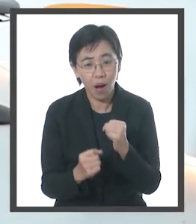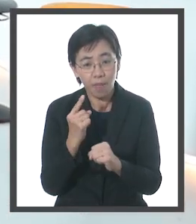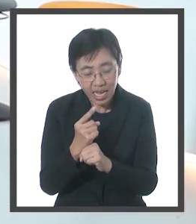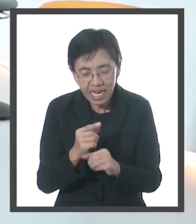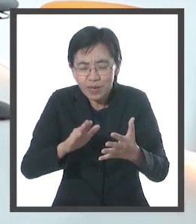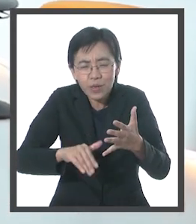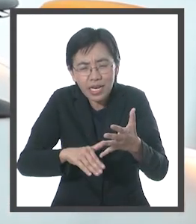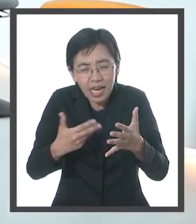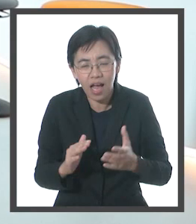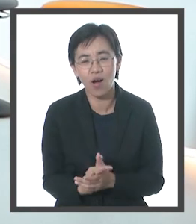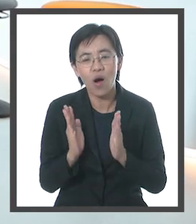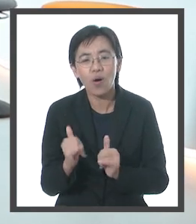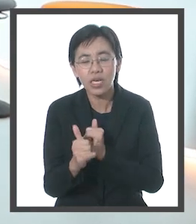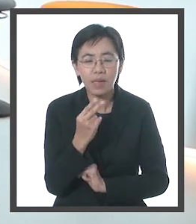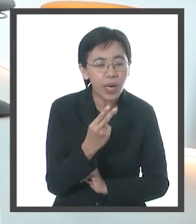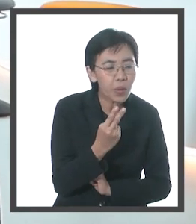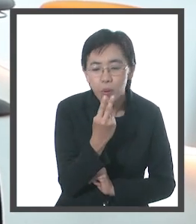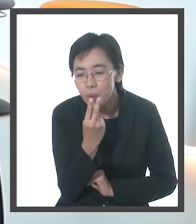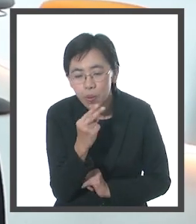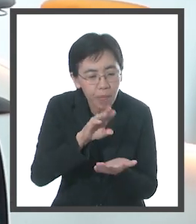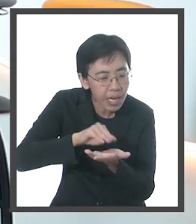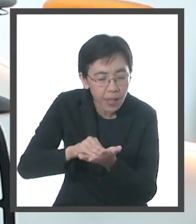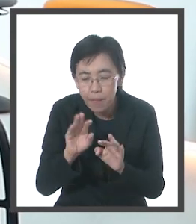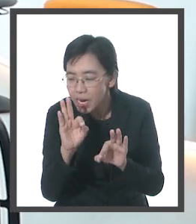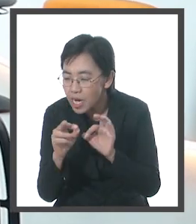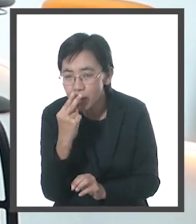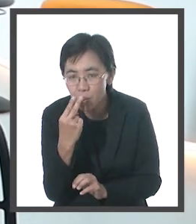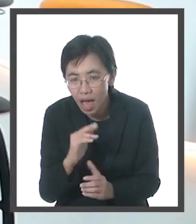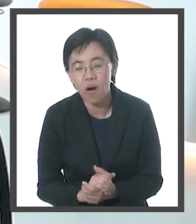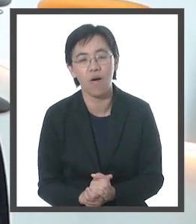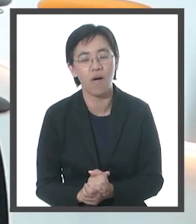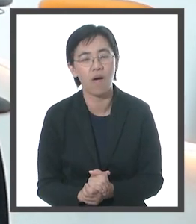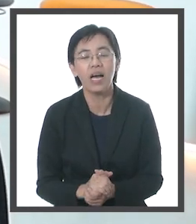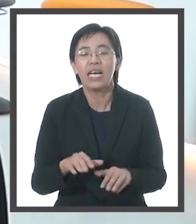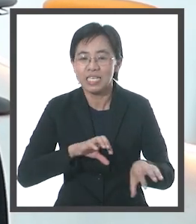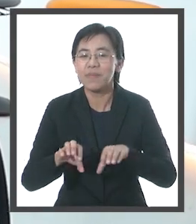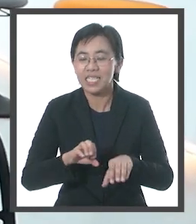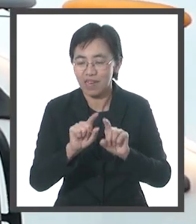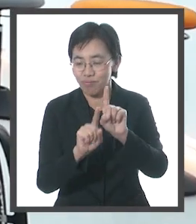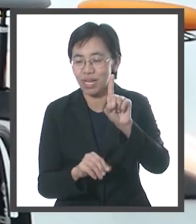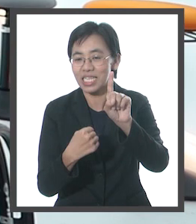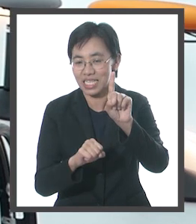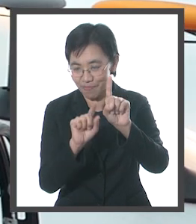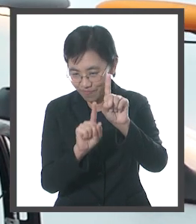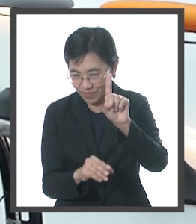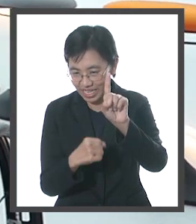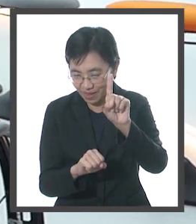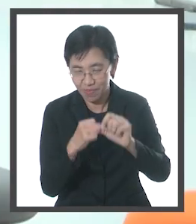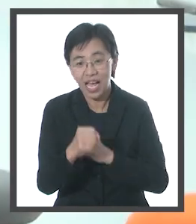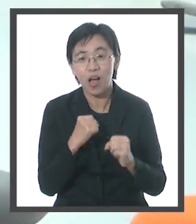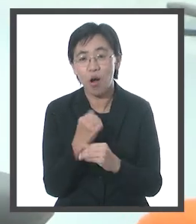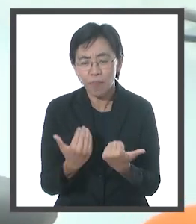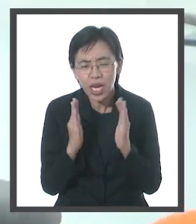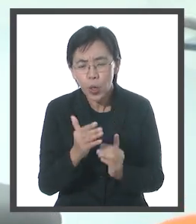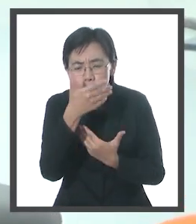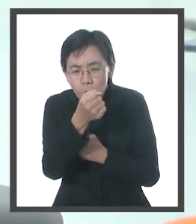พอมีคนมาเก็บข้อมูลหรือว่ามาคัดเลือกหรือมาอะไรเราจะจัดแรงกิ้งท็อป10ให้ดูว่าเทรนด์ของปีนี้เนี่ยมี